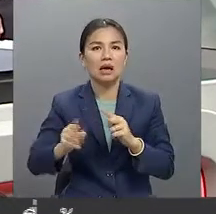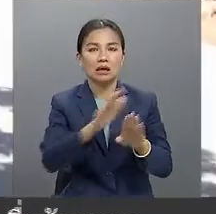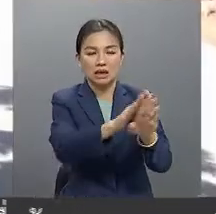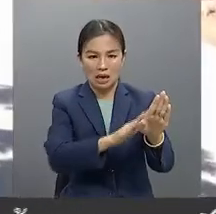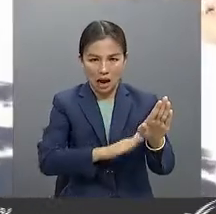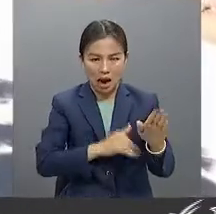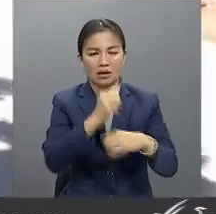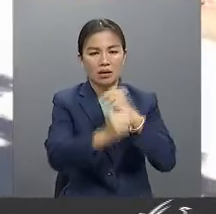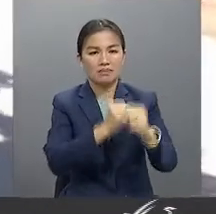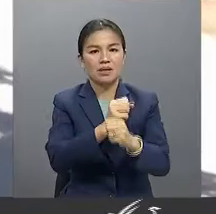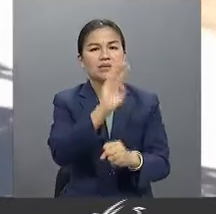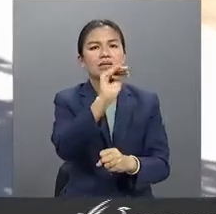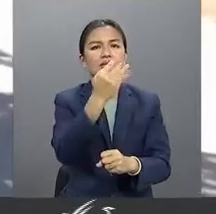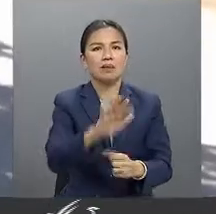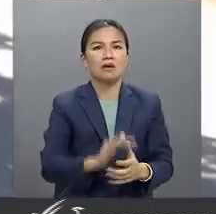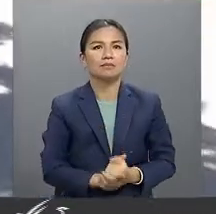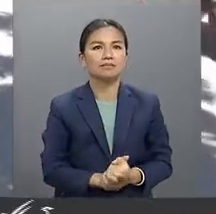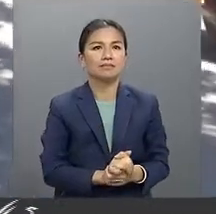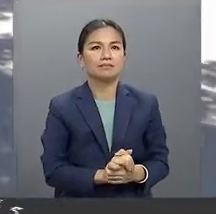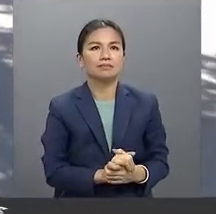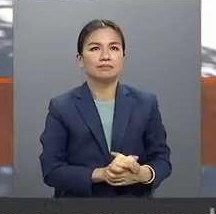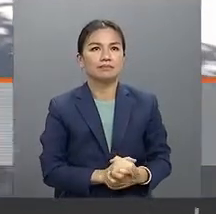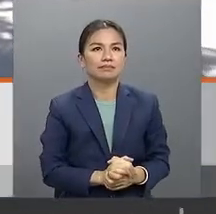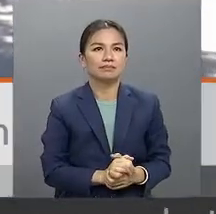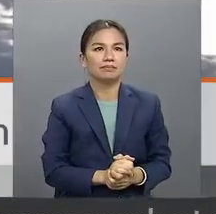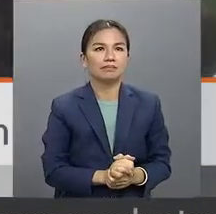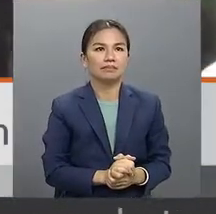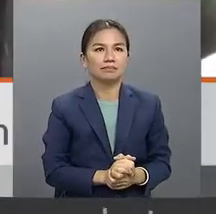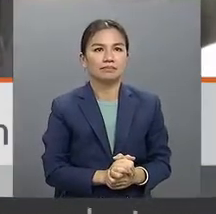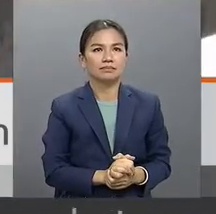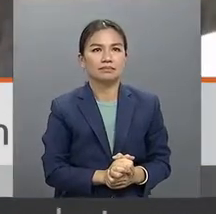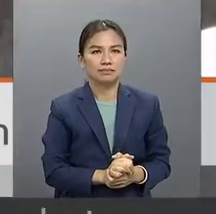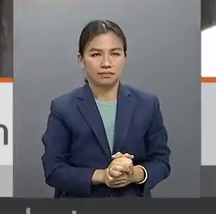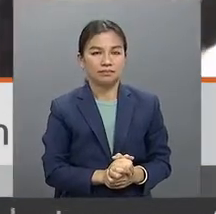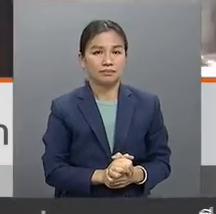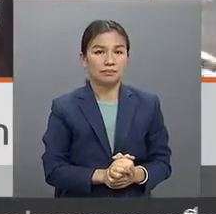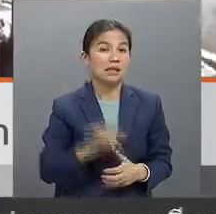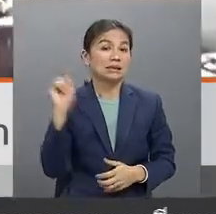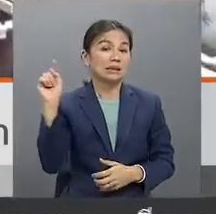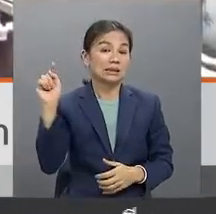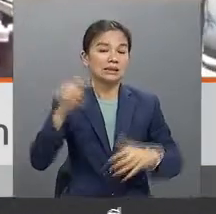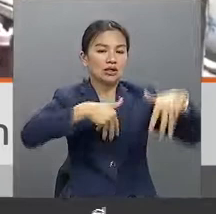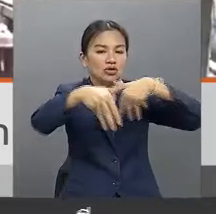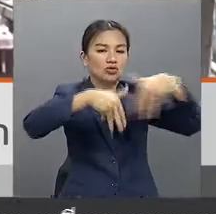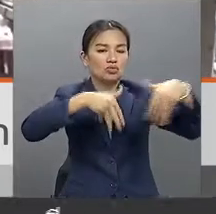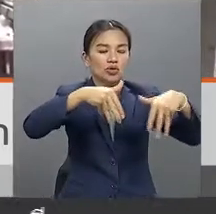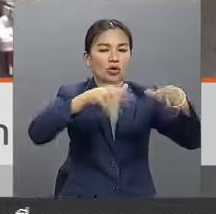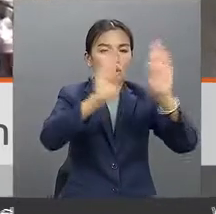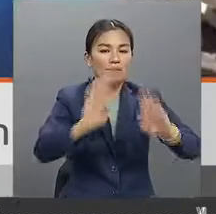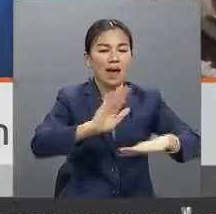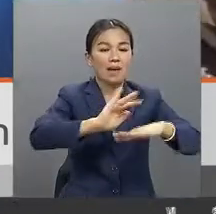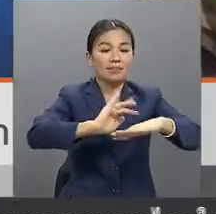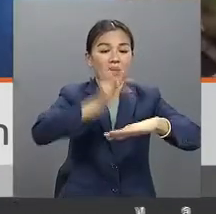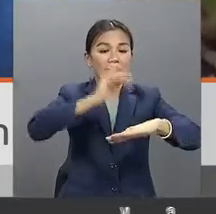ปีค่ะอ่ะก็เพราะว่าภูมิประเทศของบ้านมดตะนอยหมู่ที่ 3ตำบลเกาะลิบงอำเภอกันตังจังหวัดตรัง